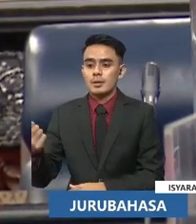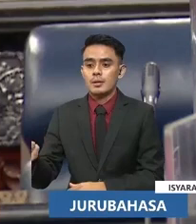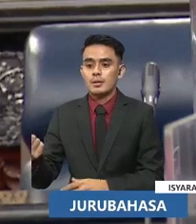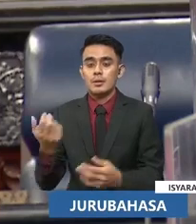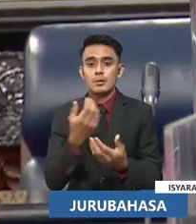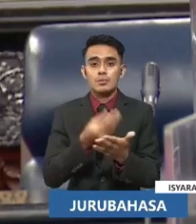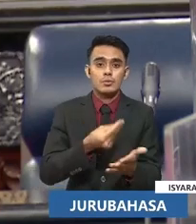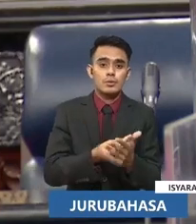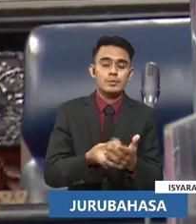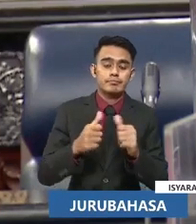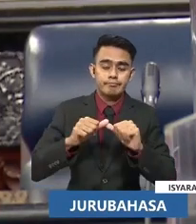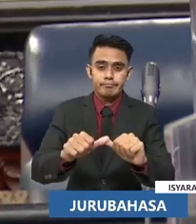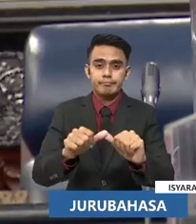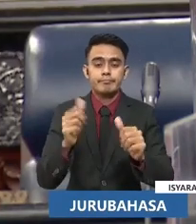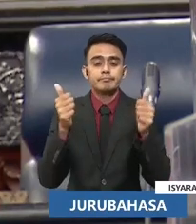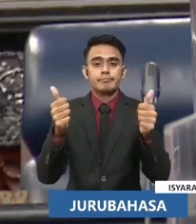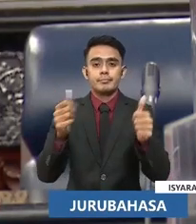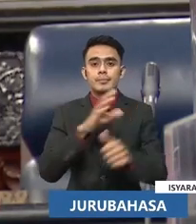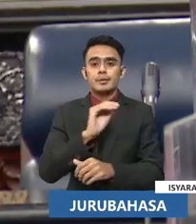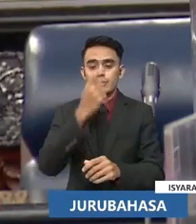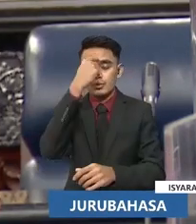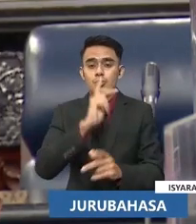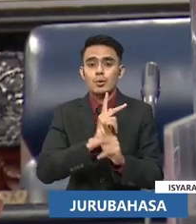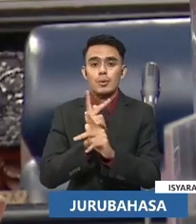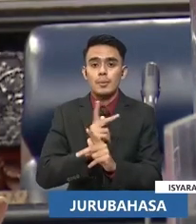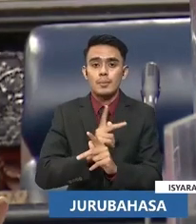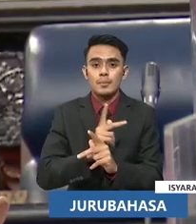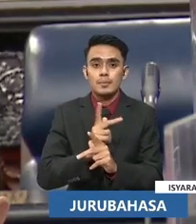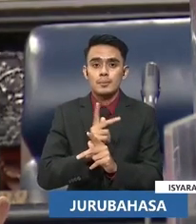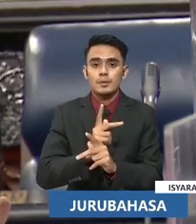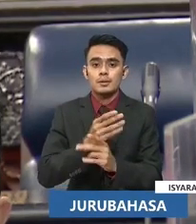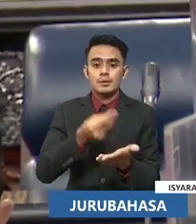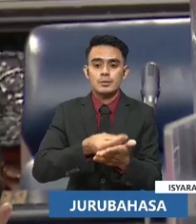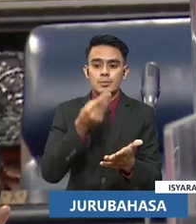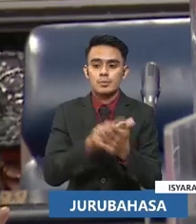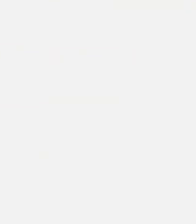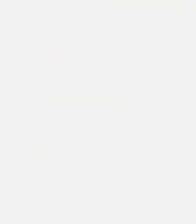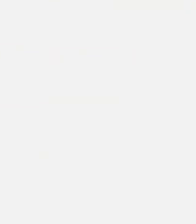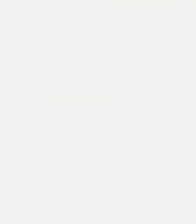sedia ada juga kekal berkesan dalam memelihara kestabilan moneteri dan kewangan negara.